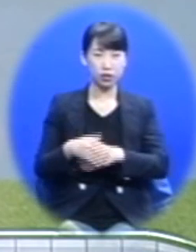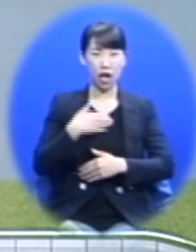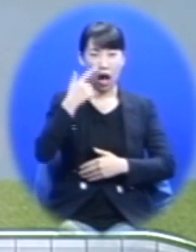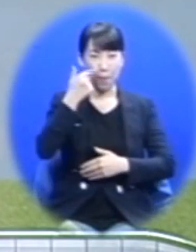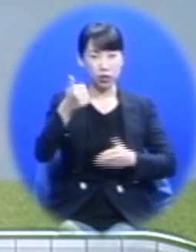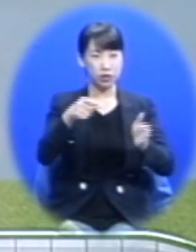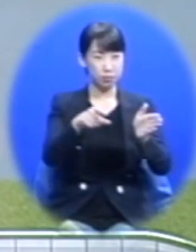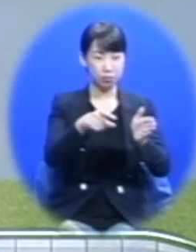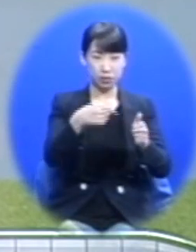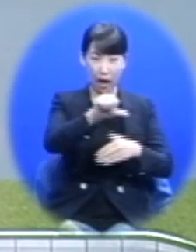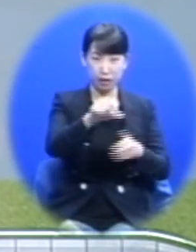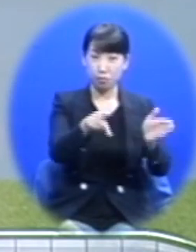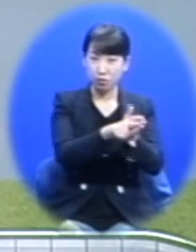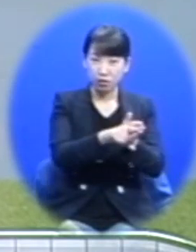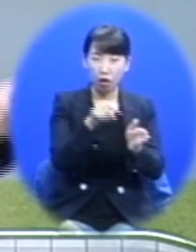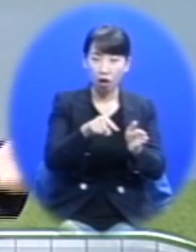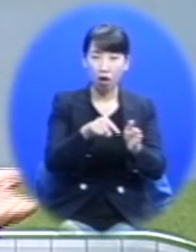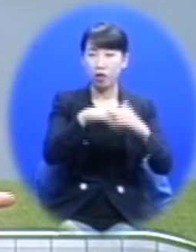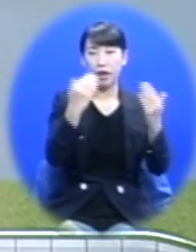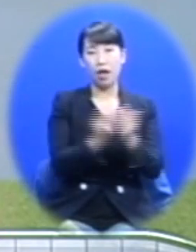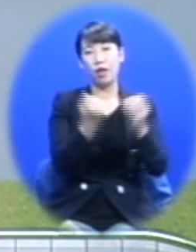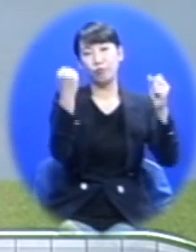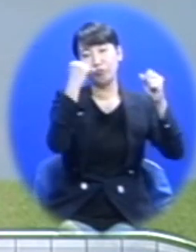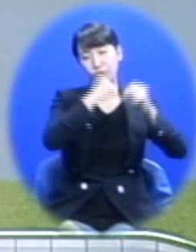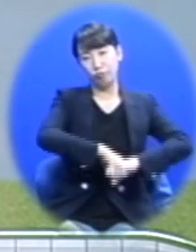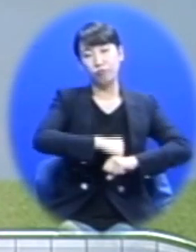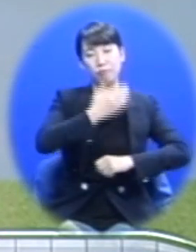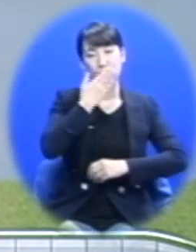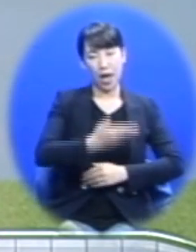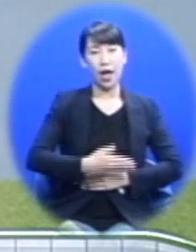거. 그 한순간에 무너질 수 있는 것들이에요.